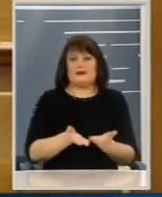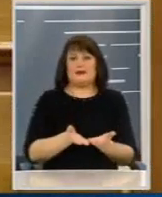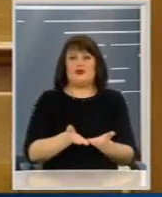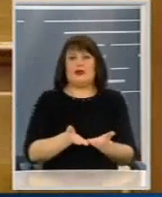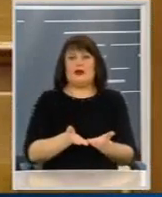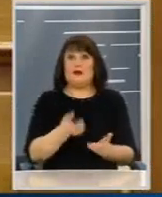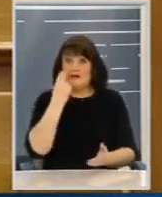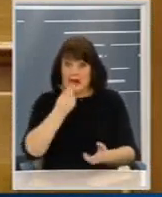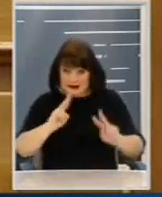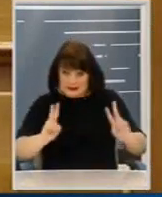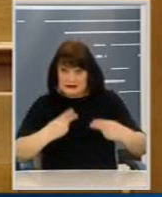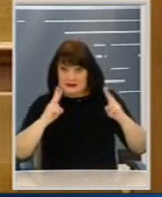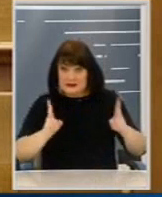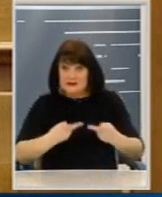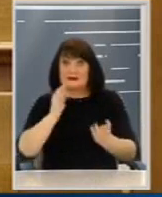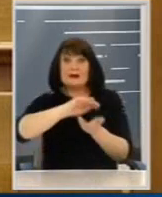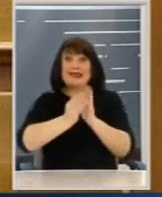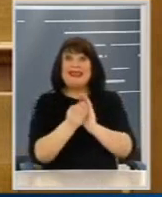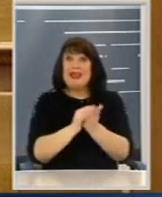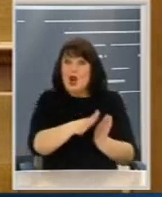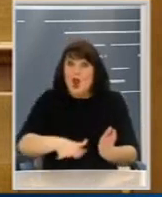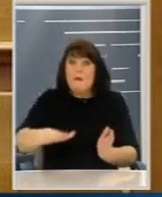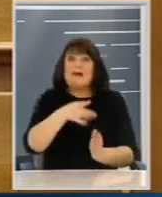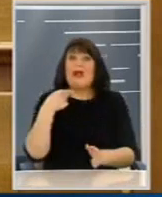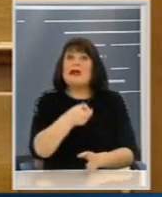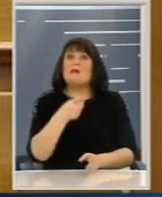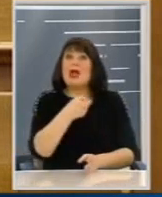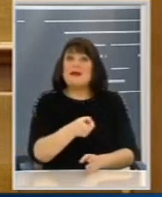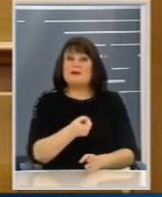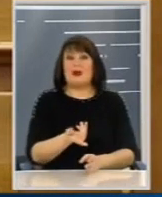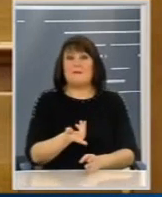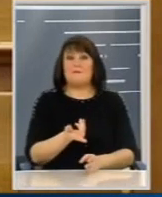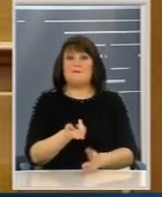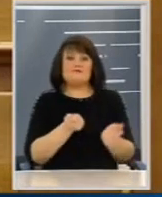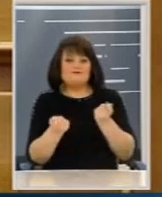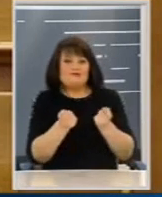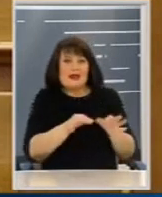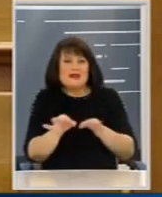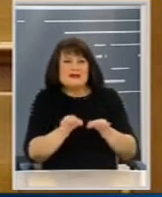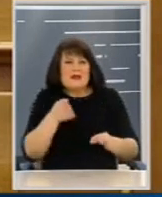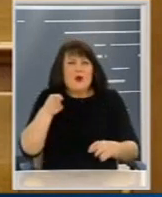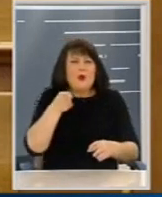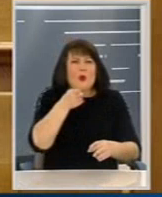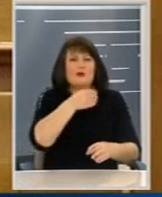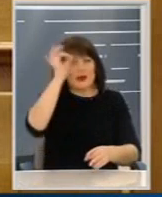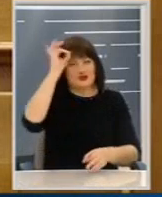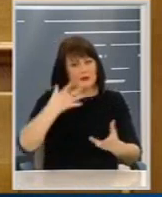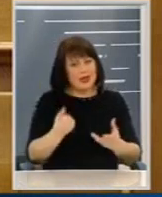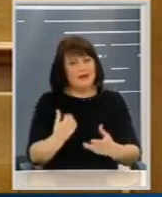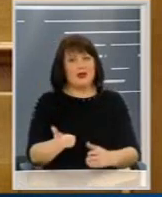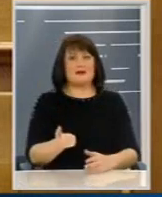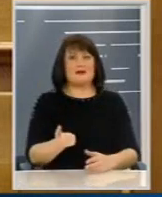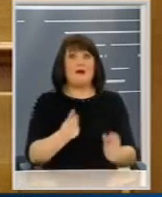εξάρθρωση κυκλωμάτων εγκληματικότητας, με οργανωμένα σχέδια και επιχειρήσεις και με